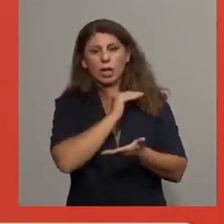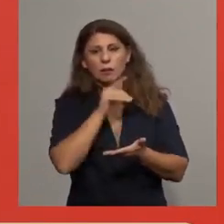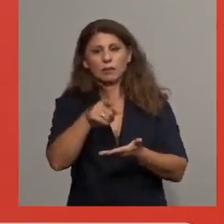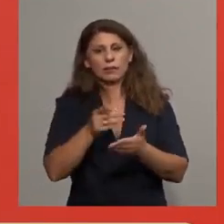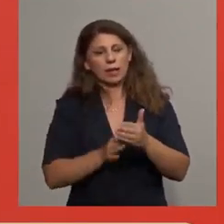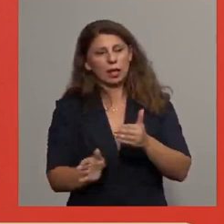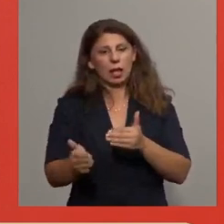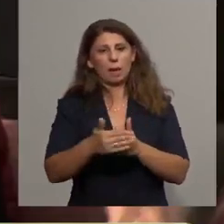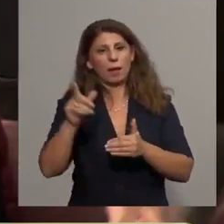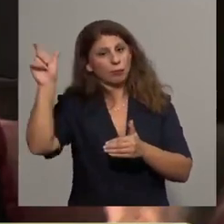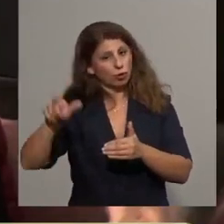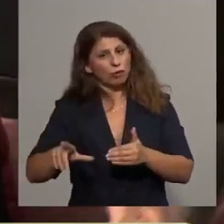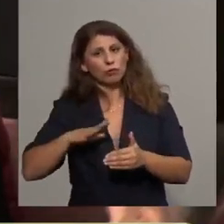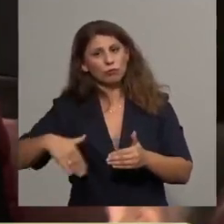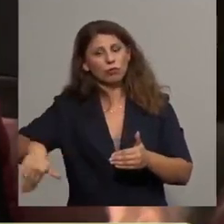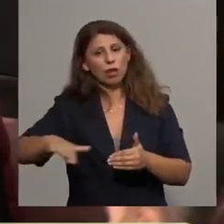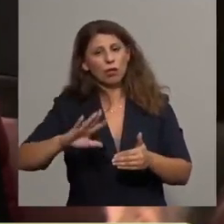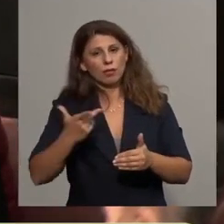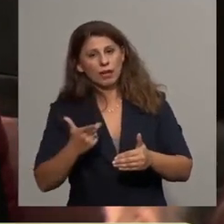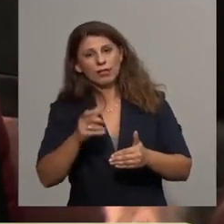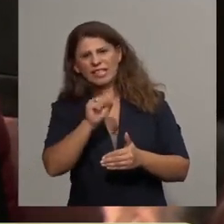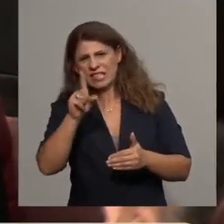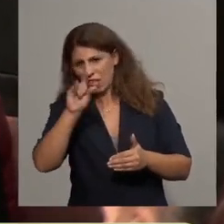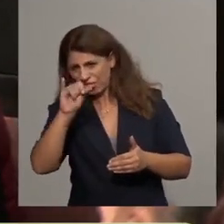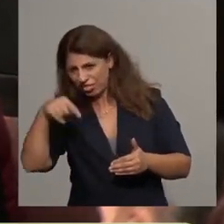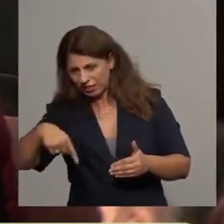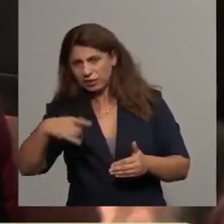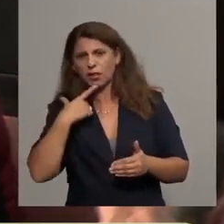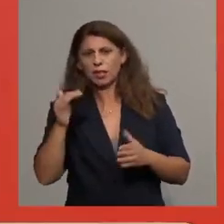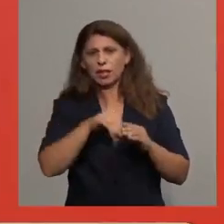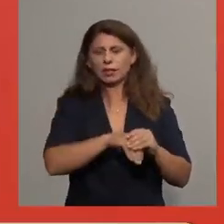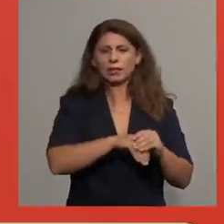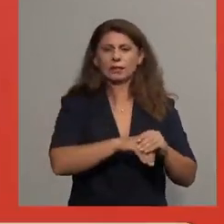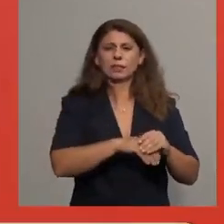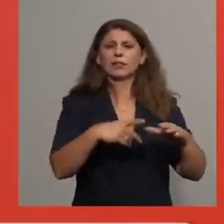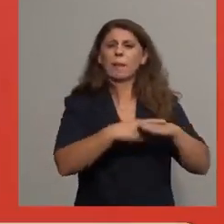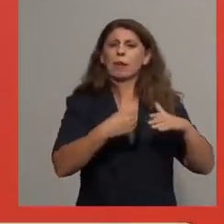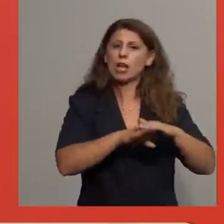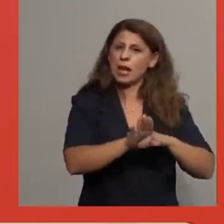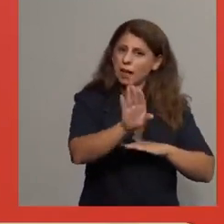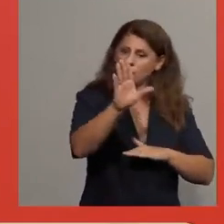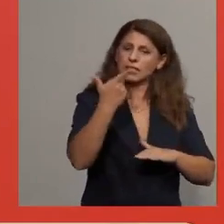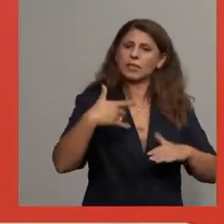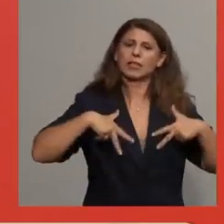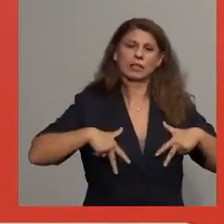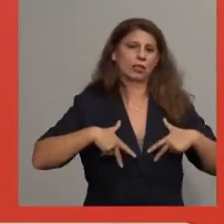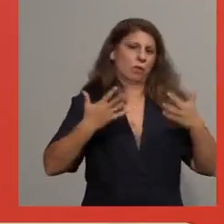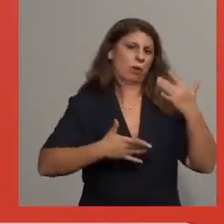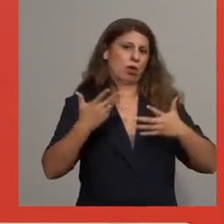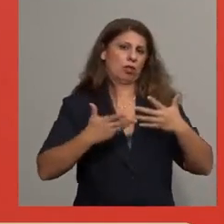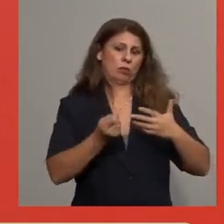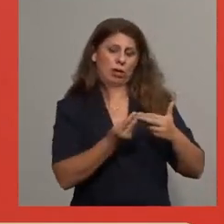ή έμεσα από τον ίδιο το λαό. Είτε δηλαδή με ΣΔΙΤ, είτε με ένταξη στο Ταμείο Ανάκαμψης, είτε από τον κρατικό